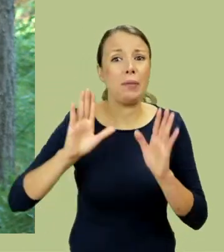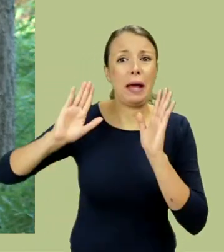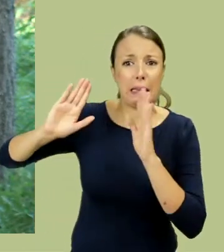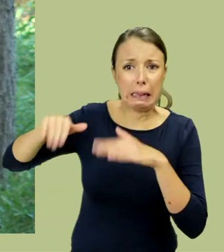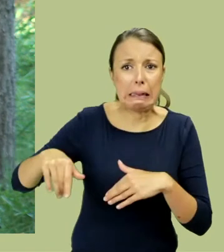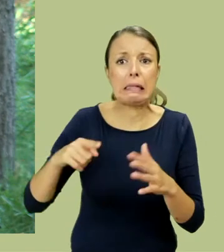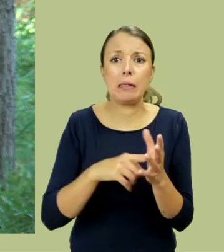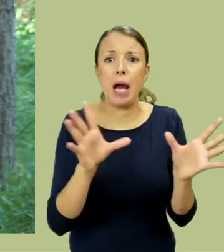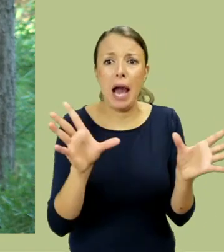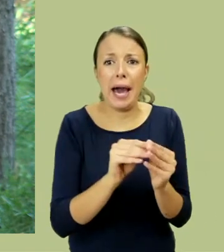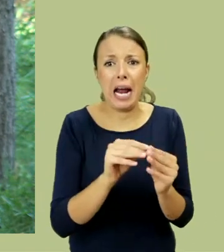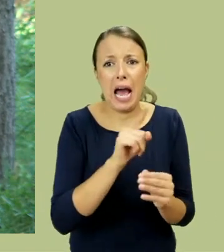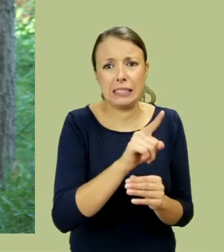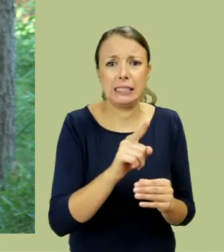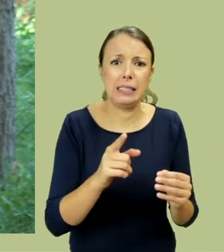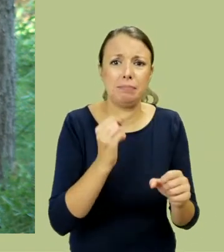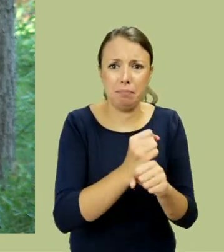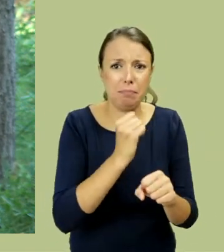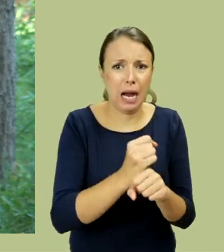Aniuta Mielnikowa, i